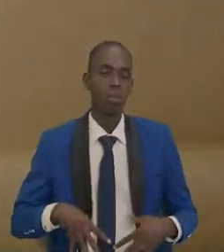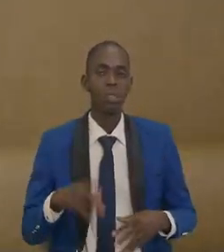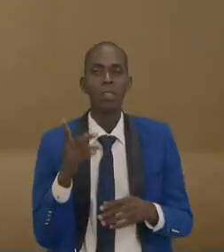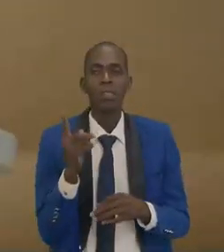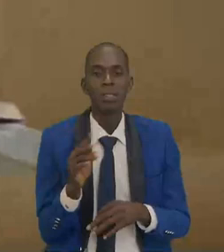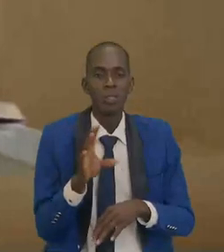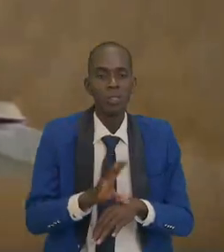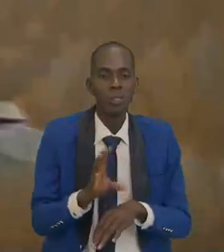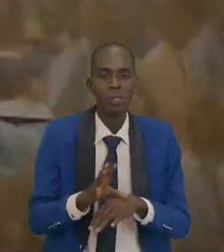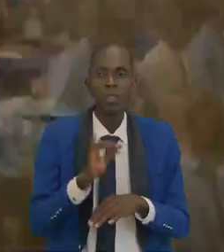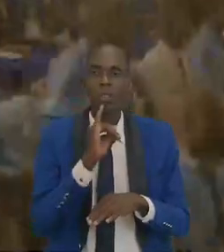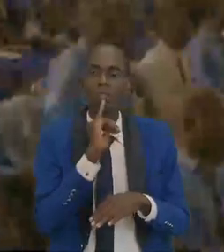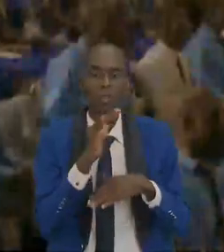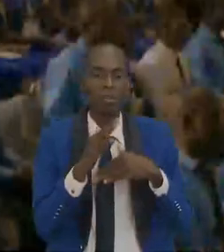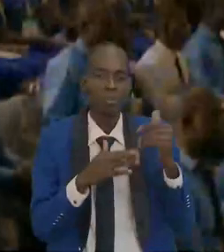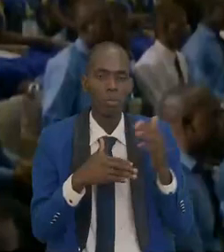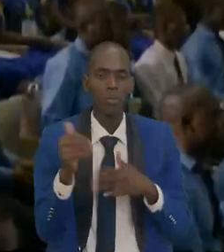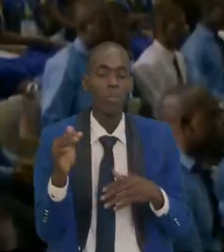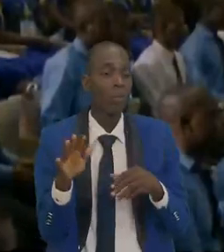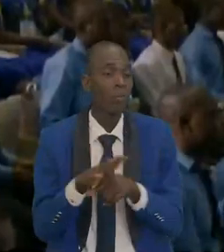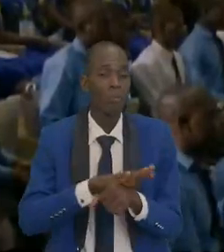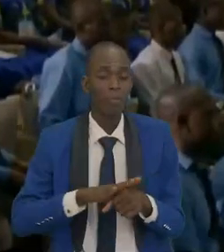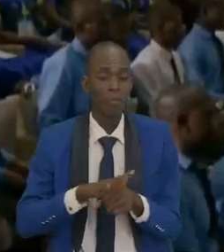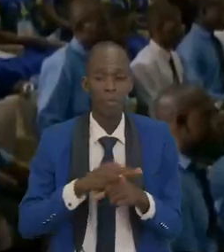L'Église est remplie de tiédeur.